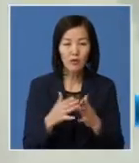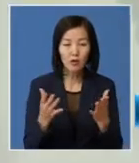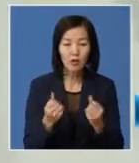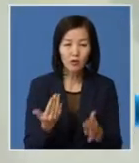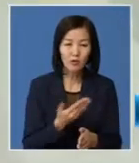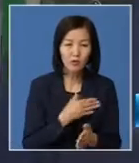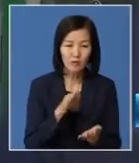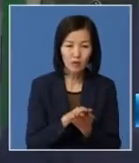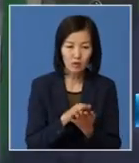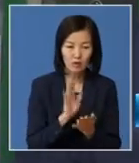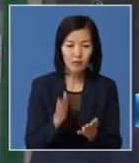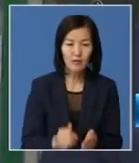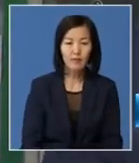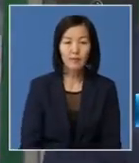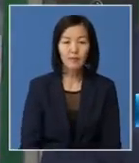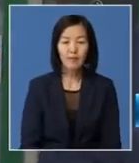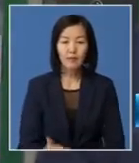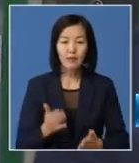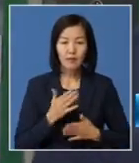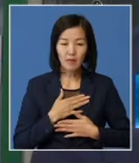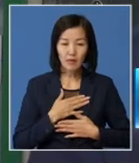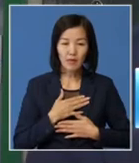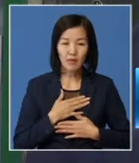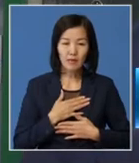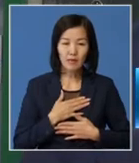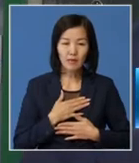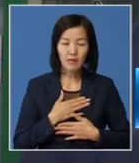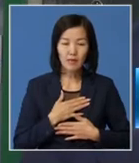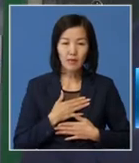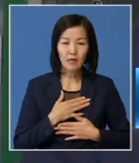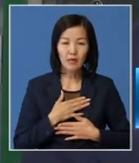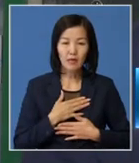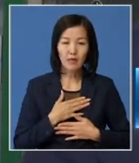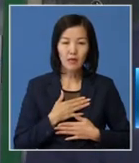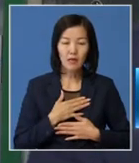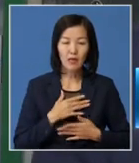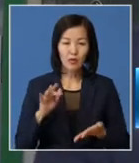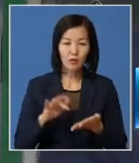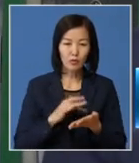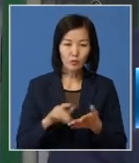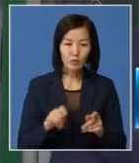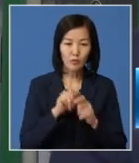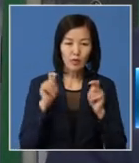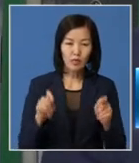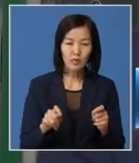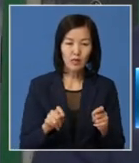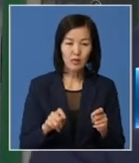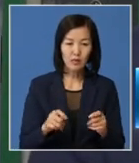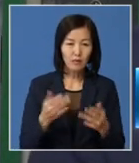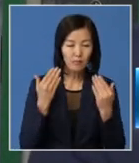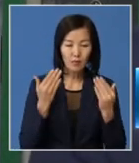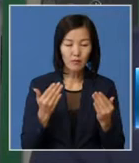жинамақ. Мен шотыма сонда ақшасын ашқан білмеппін. Бірақ енді бер жағындағынан білдім. Енді